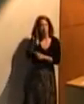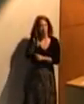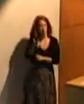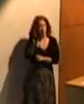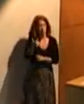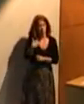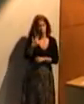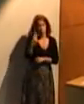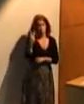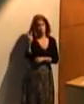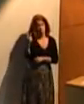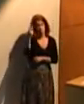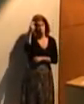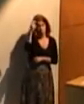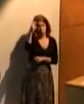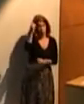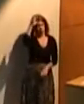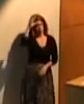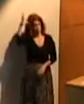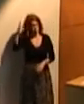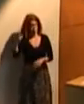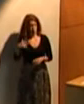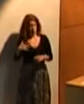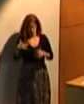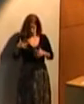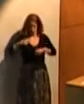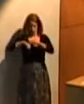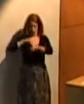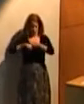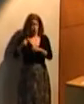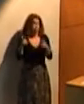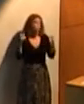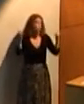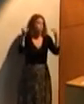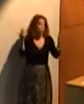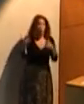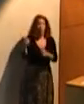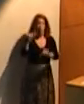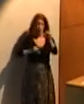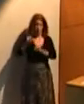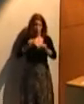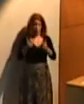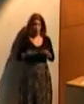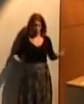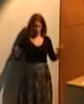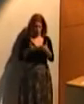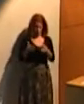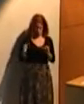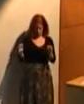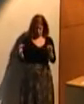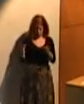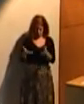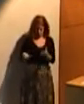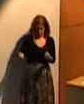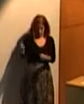deux savants qui se sont amusés à recréer en laboratoire les conditions qu'il pensait être celle